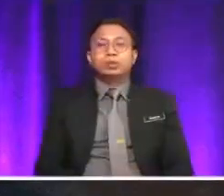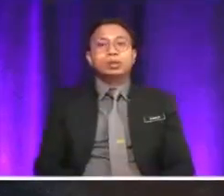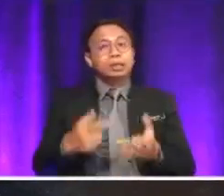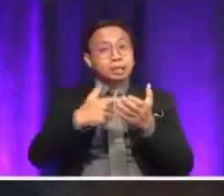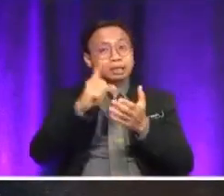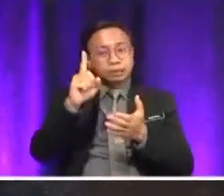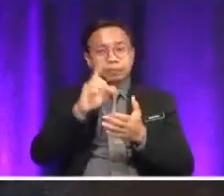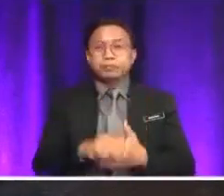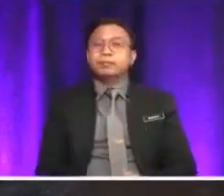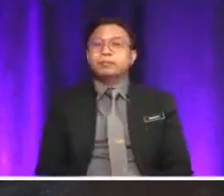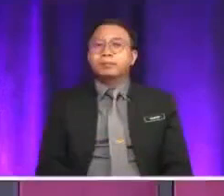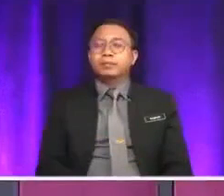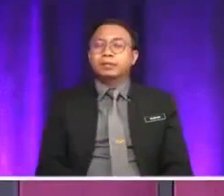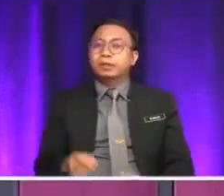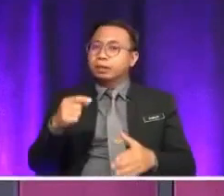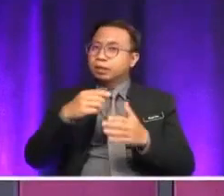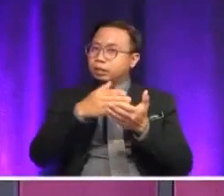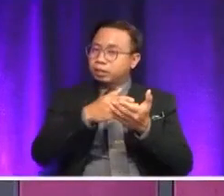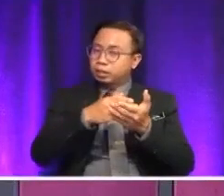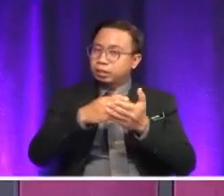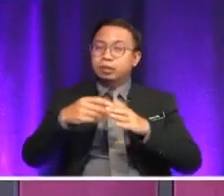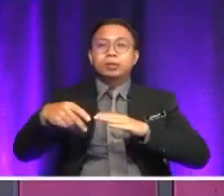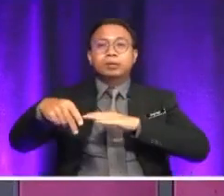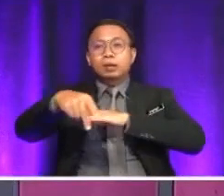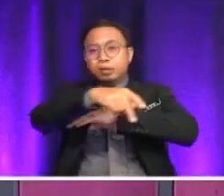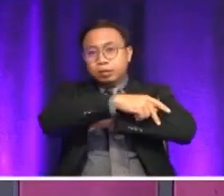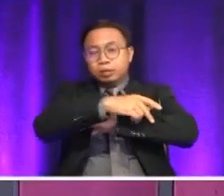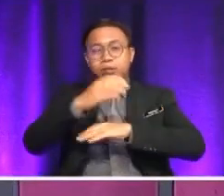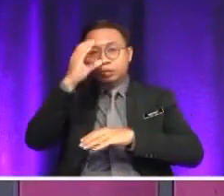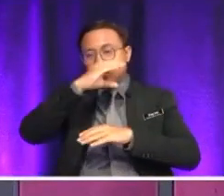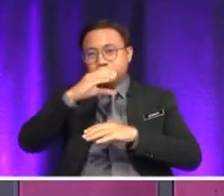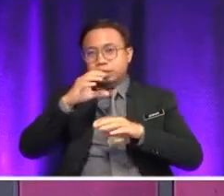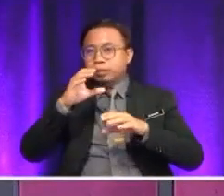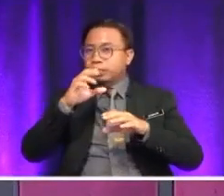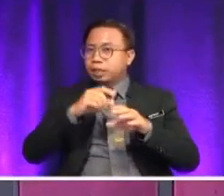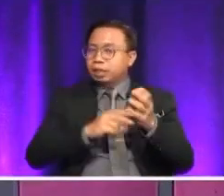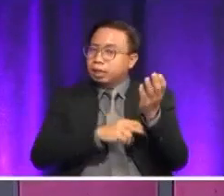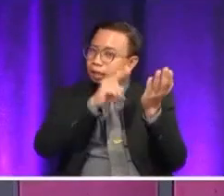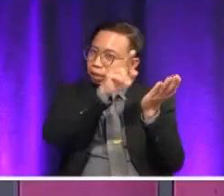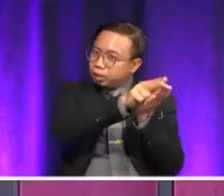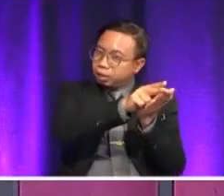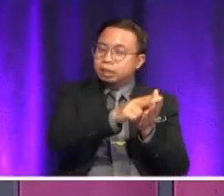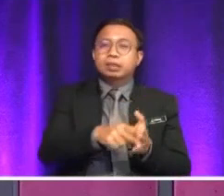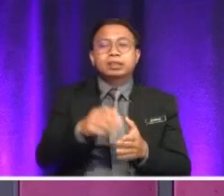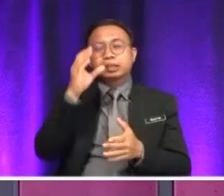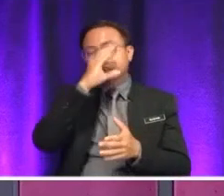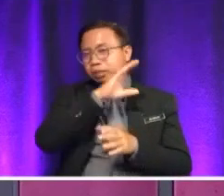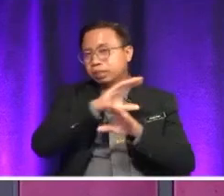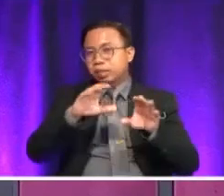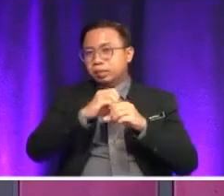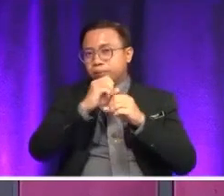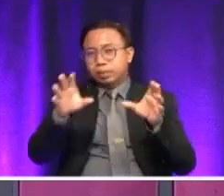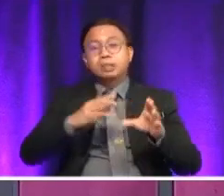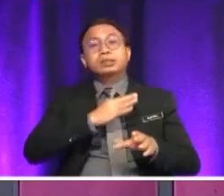cikgu. Ke tengah sawah, tangkap belalang. Belalang coklat, kulitnya belang. Jangan biarkan